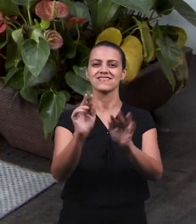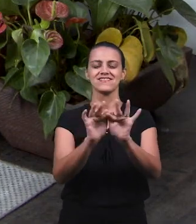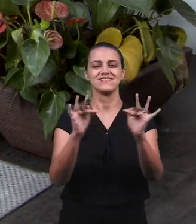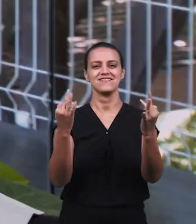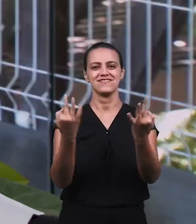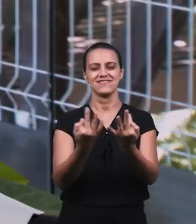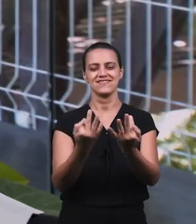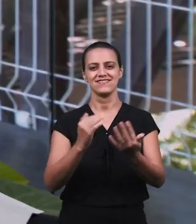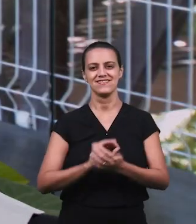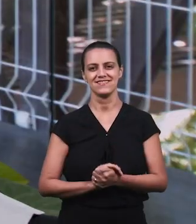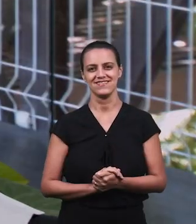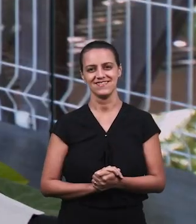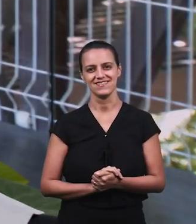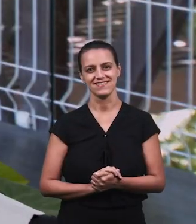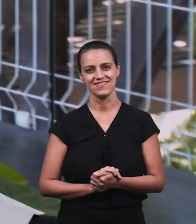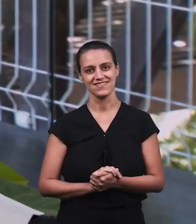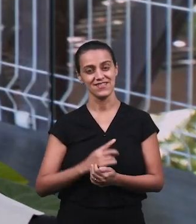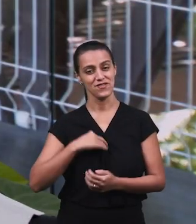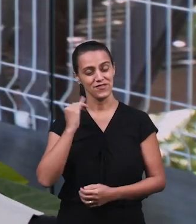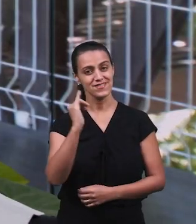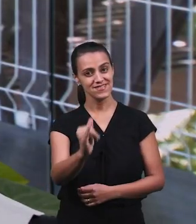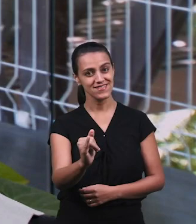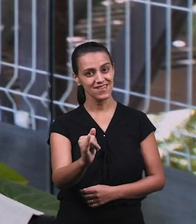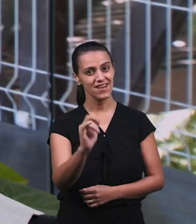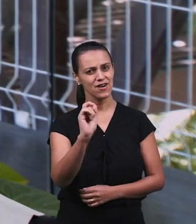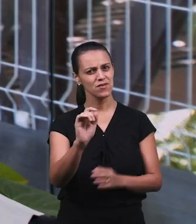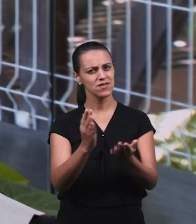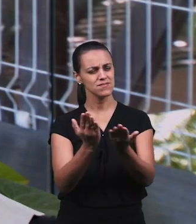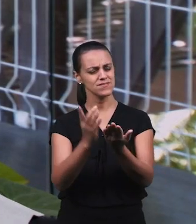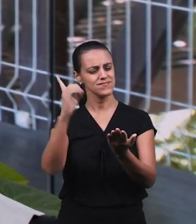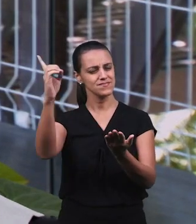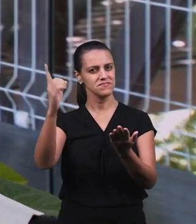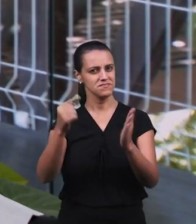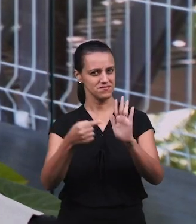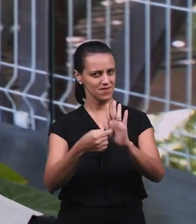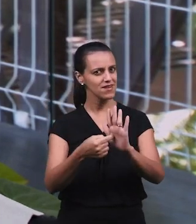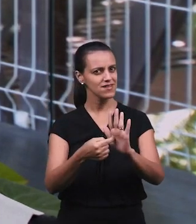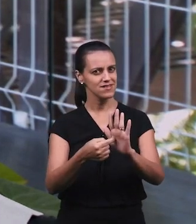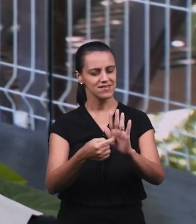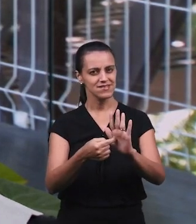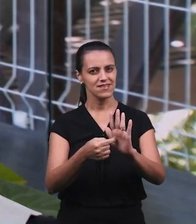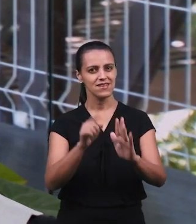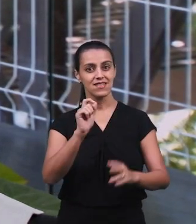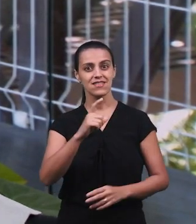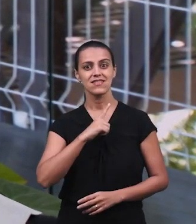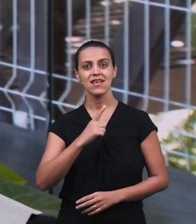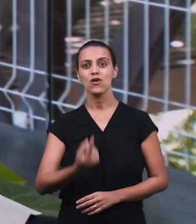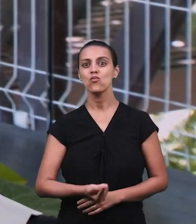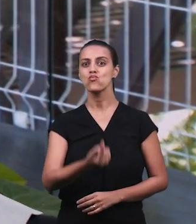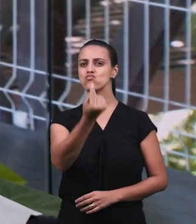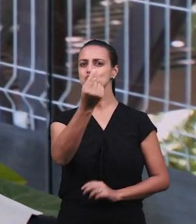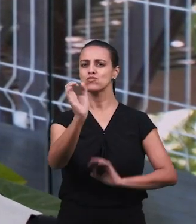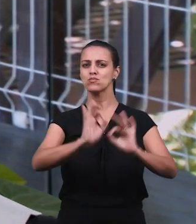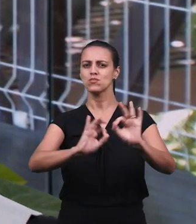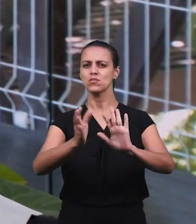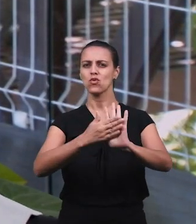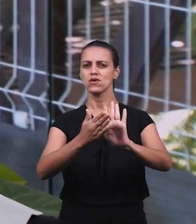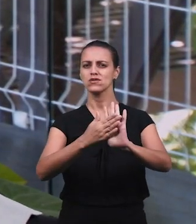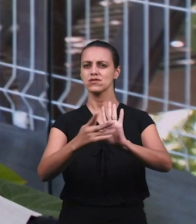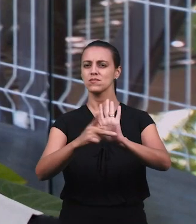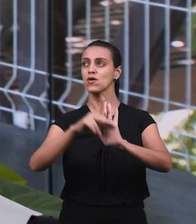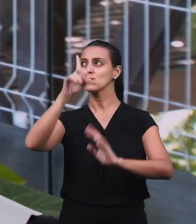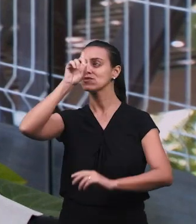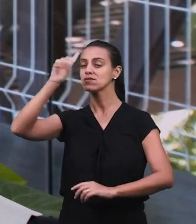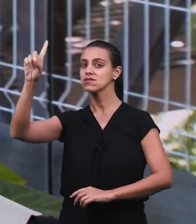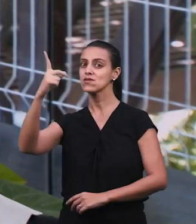Je veux vous rappeler à ce que la Bible dit, il existe un seul projet de Dieu pour votre salut.